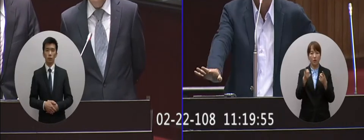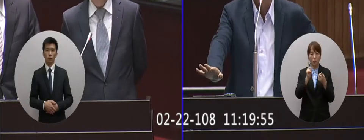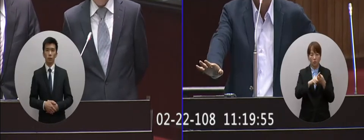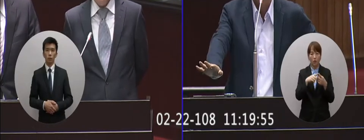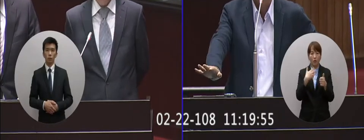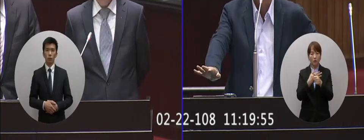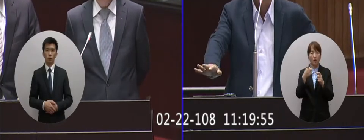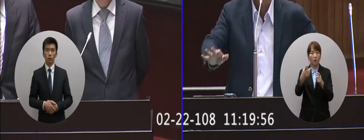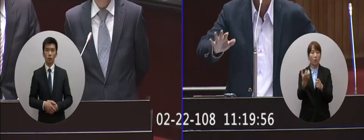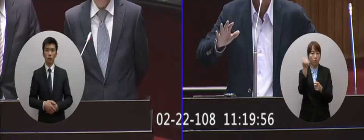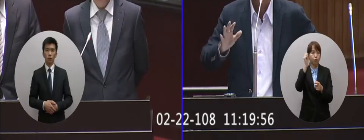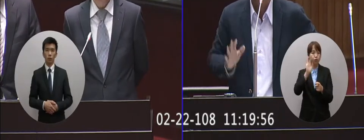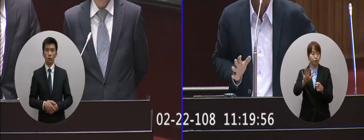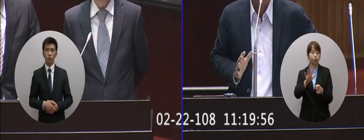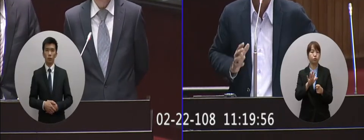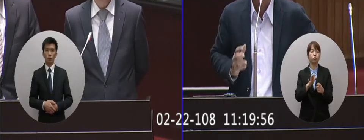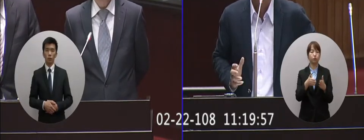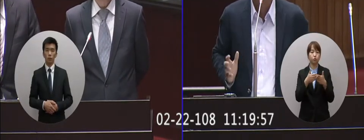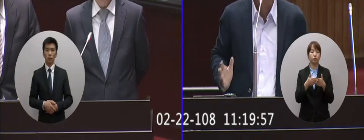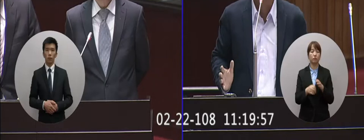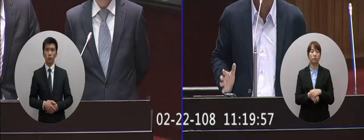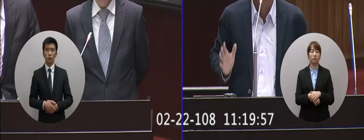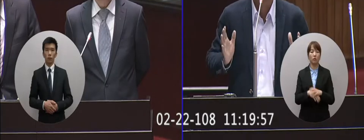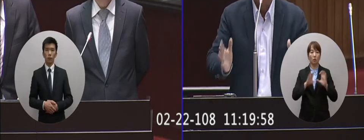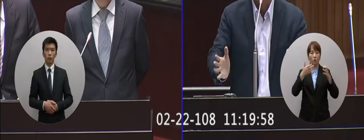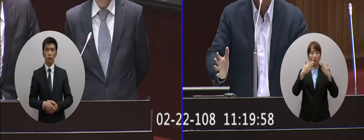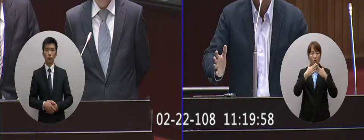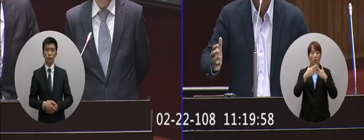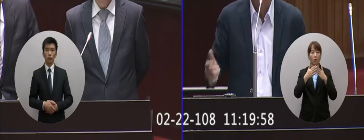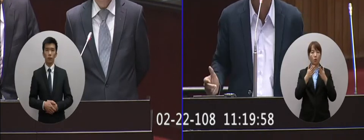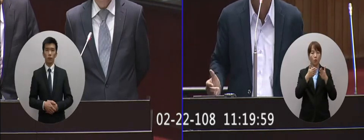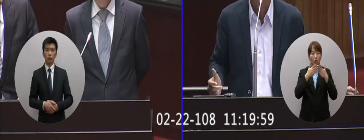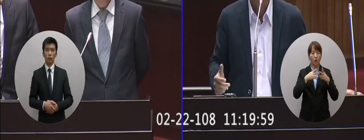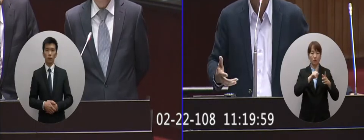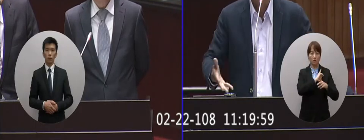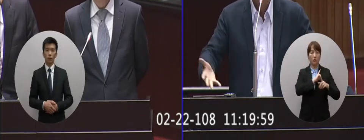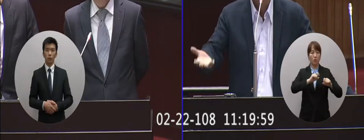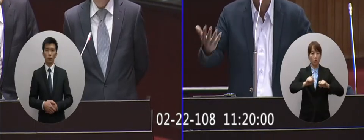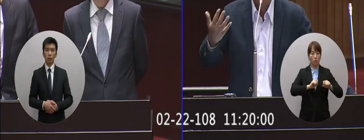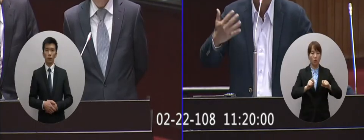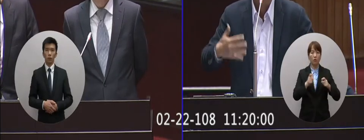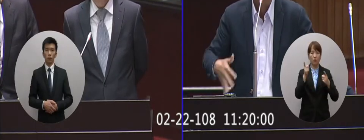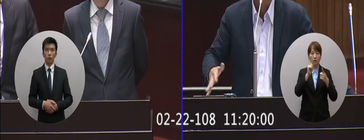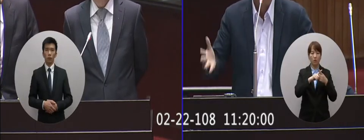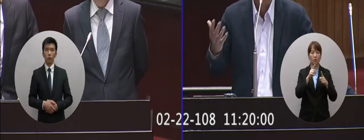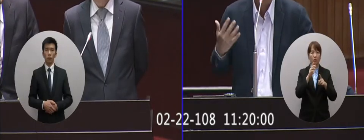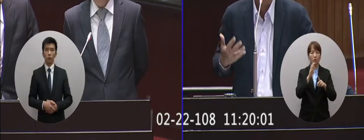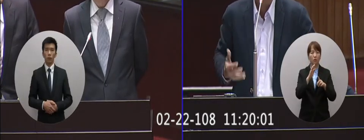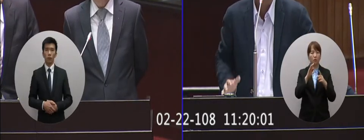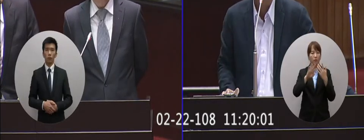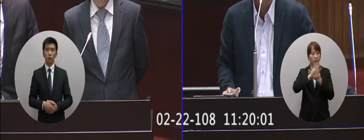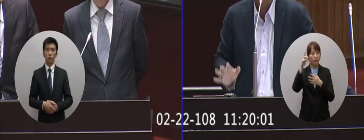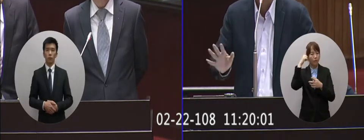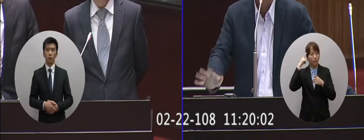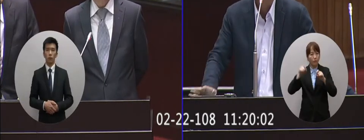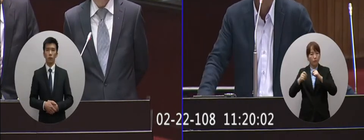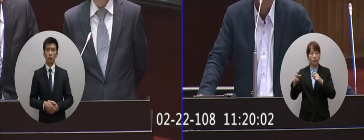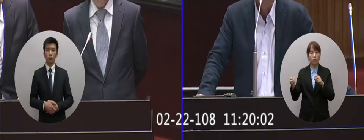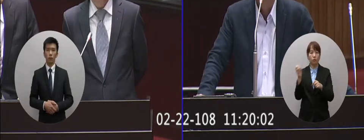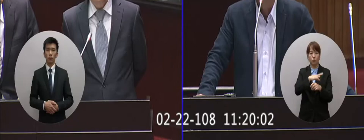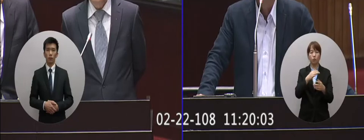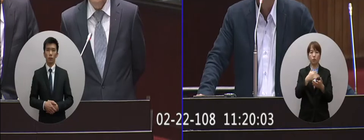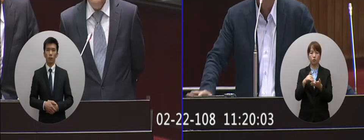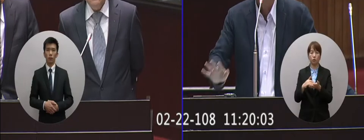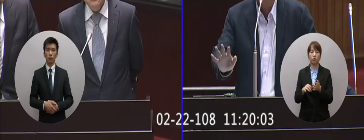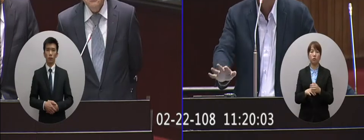给人的权利就给人家，该是政我们国家要去推动的方向，我们自己看从哪里筹措一个稳定的预算跟税基来处